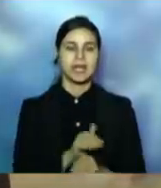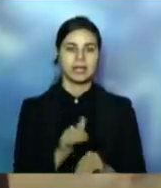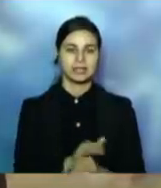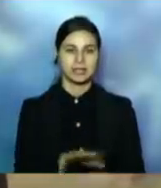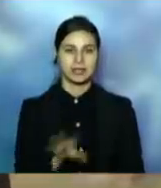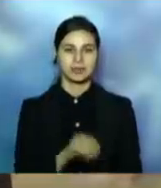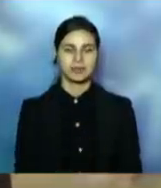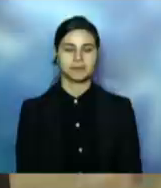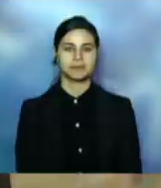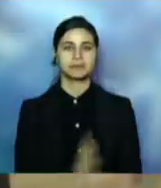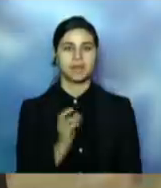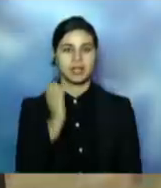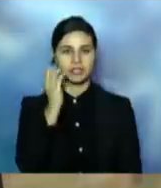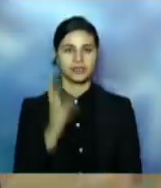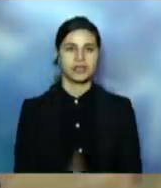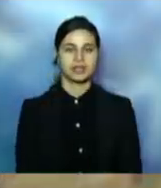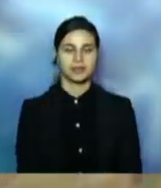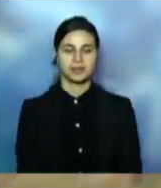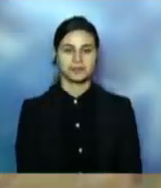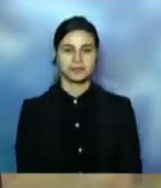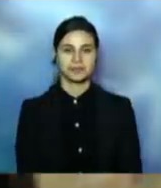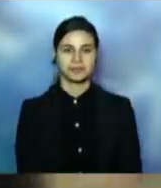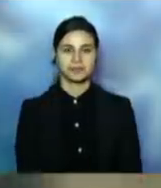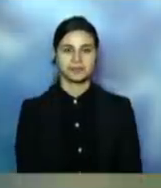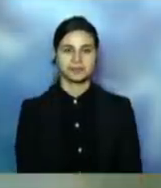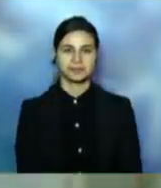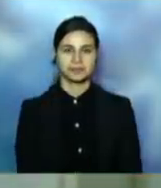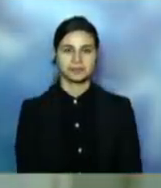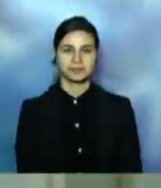კეთილები და ჭკვიანები.